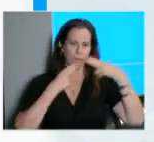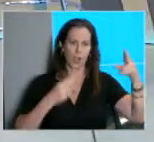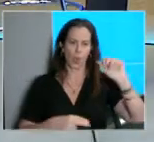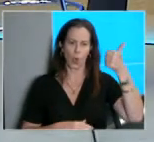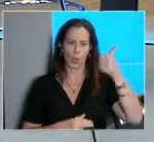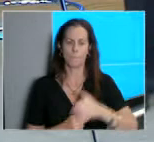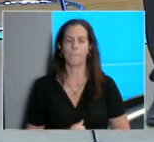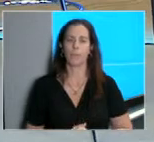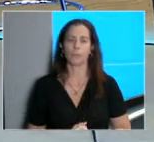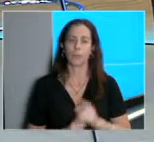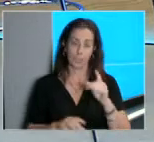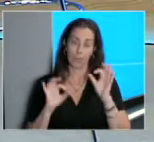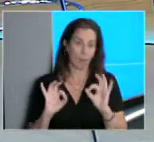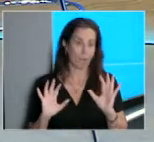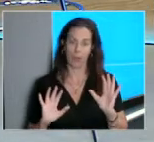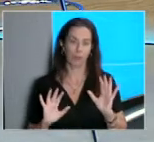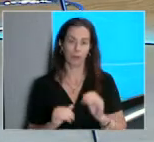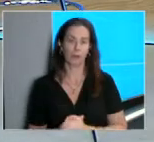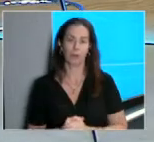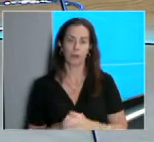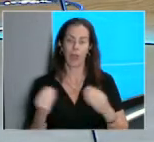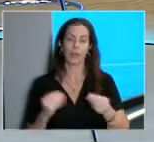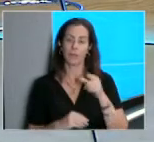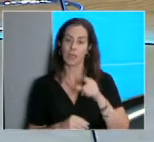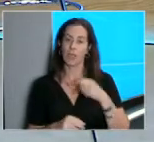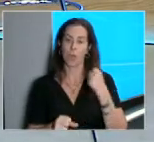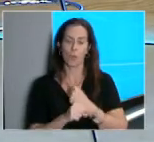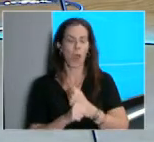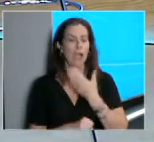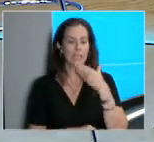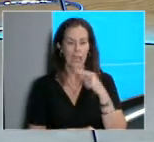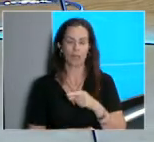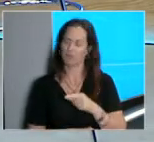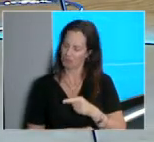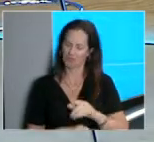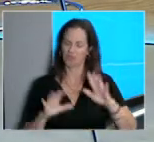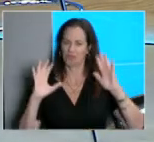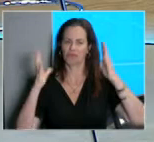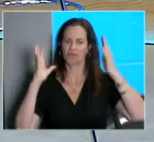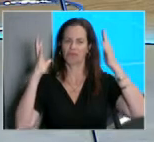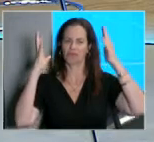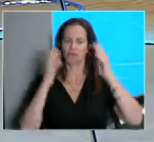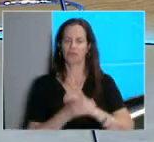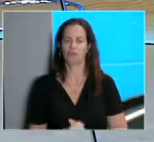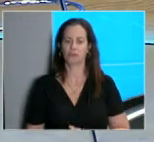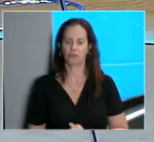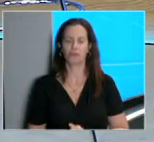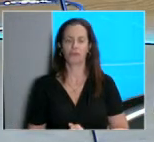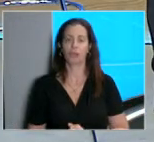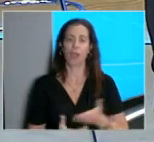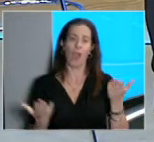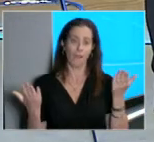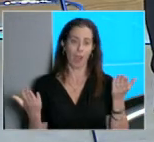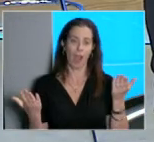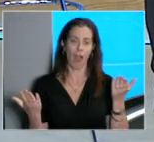להורגו, ובאמת, בדבר הזה, הפעולה הישראלית ראויה להרבה יותר משבח.